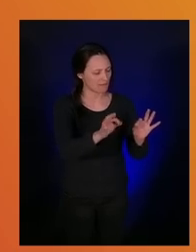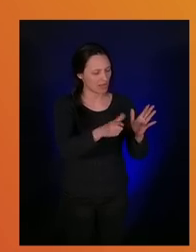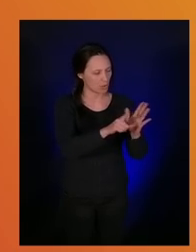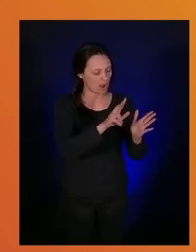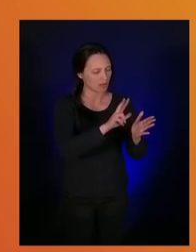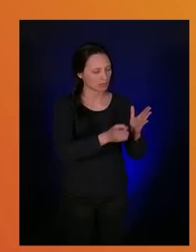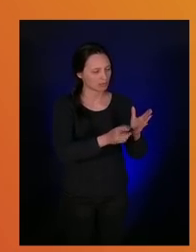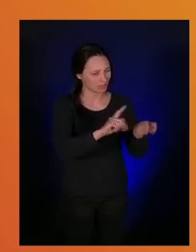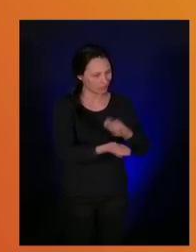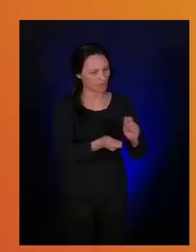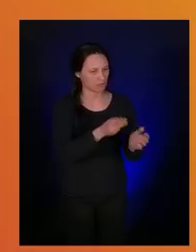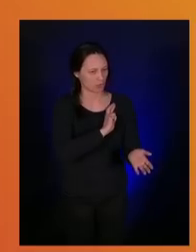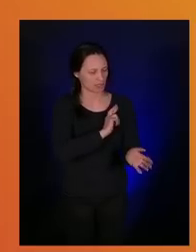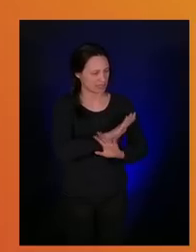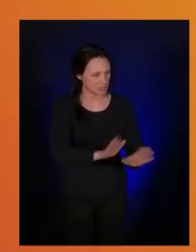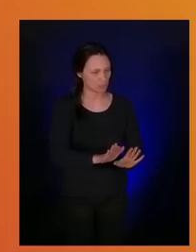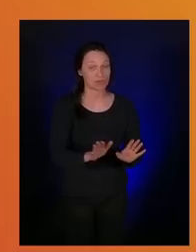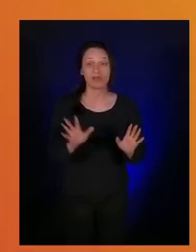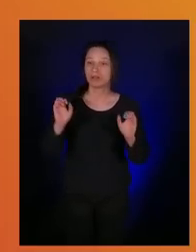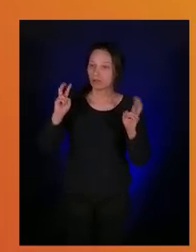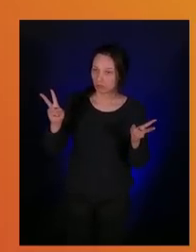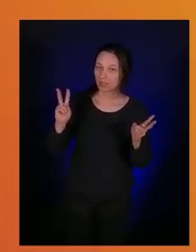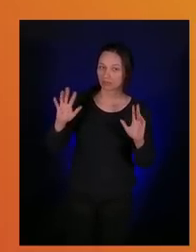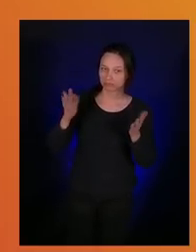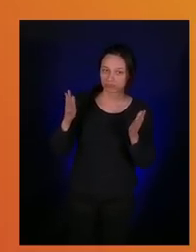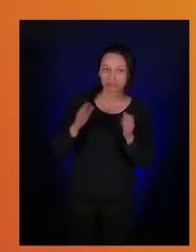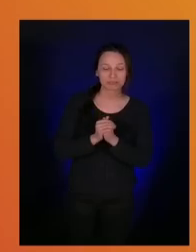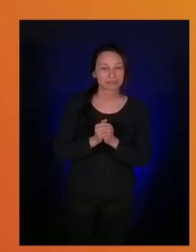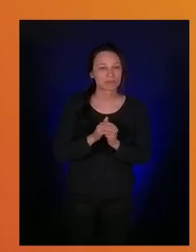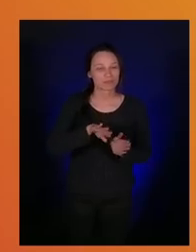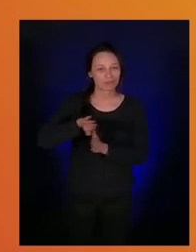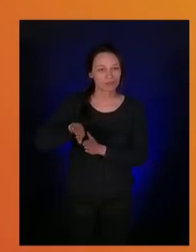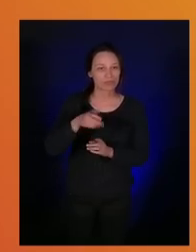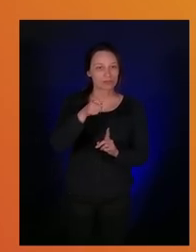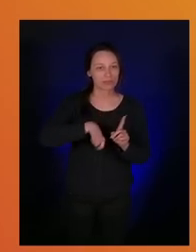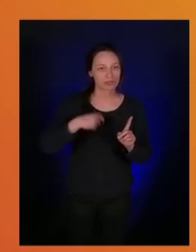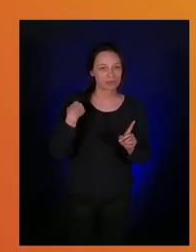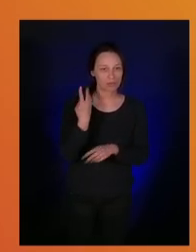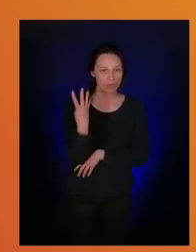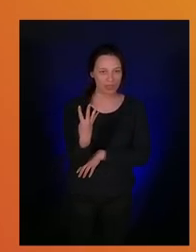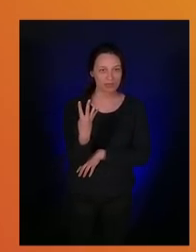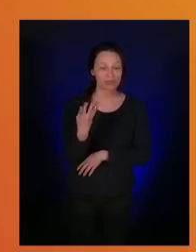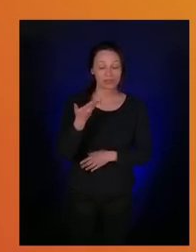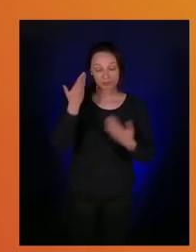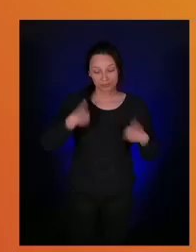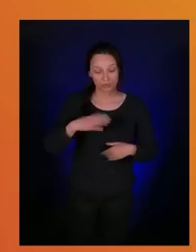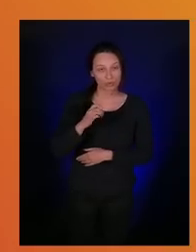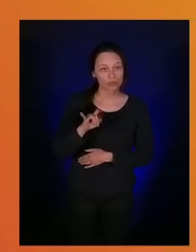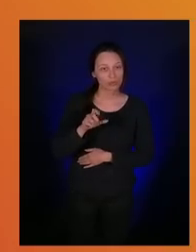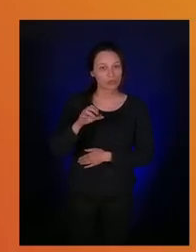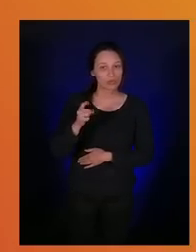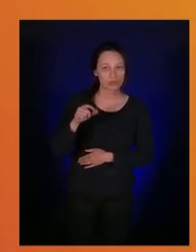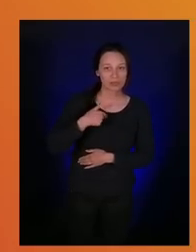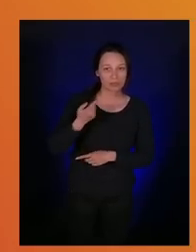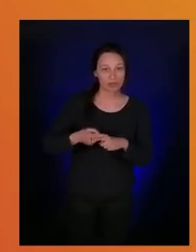Au micro numéro 4, une camarade, si tu peux te présenter. Donc bonjour à toutes et à tous, Chloé Broquet, comité des privés d'emploi et précaires